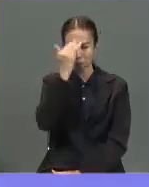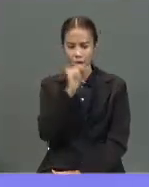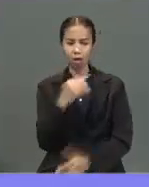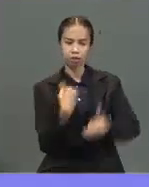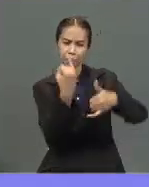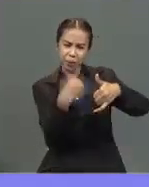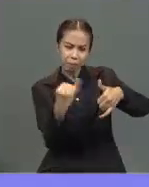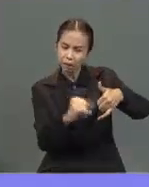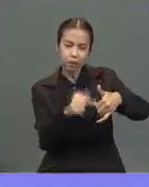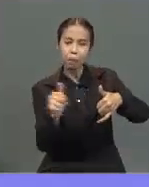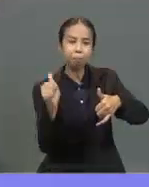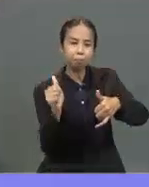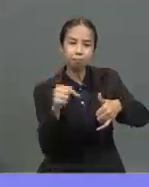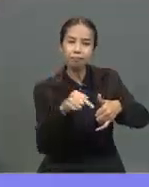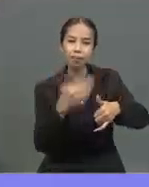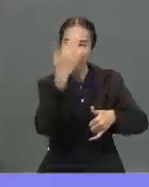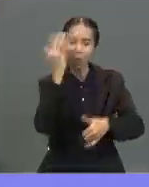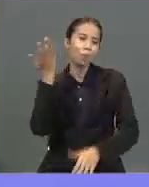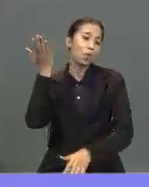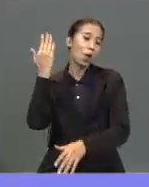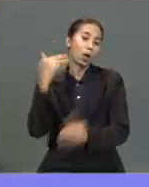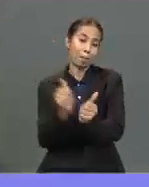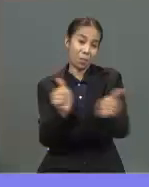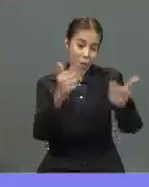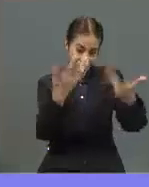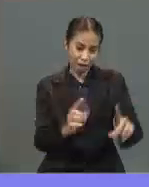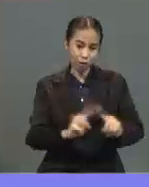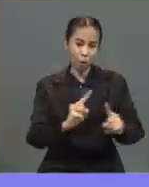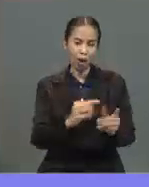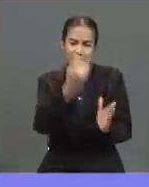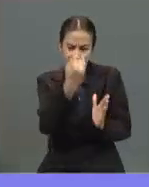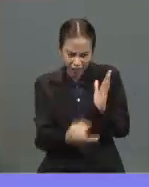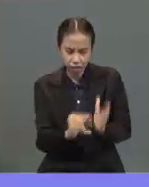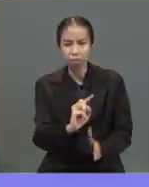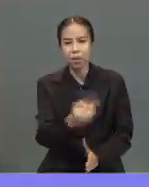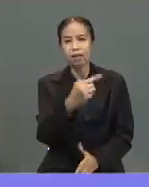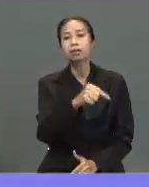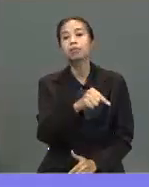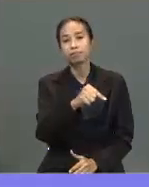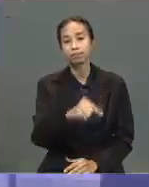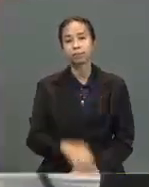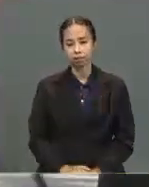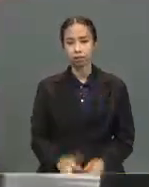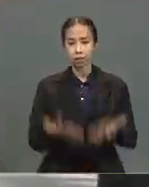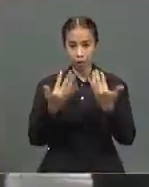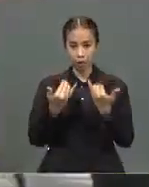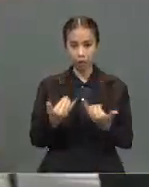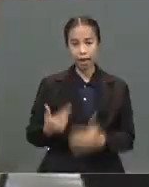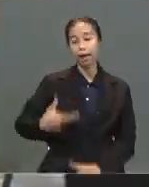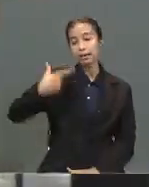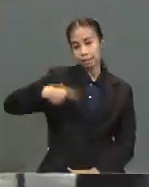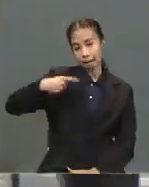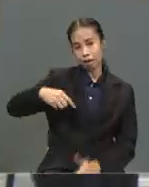คงความผิดทำความผิดแบบเดิมๆศาลเคยประตัวก่อนหน้านี้ซึ่งเรื่องนี้เองนะครับวันนี้ทนายอนุนำภาทนายความ